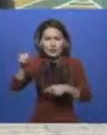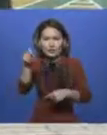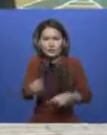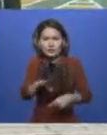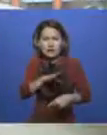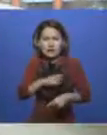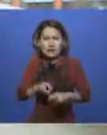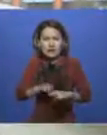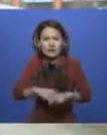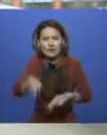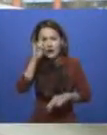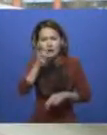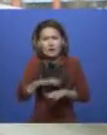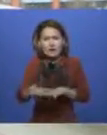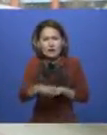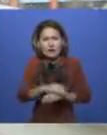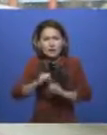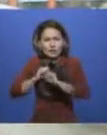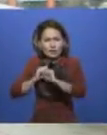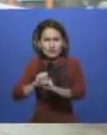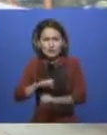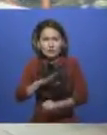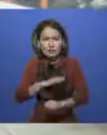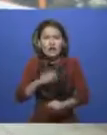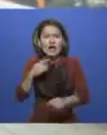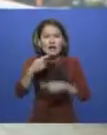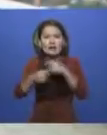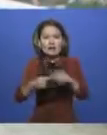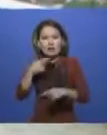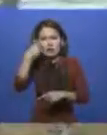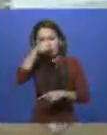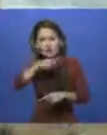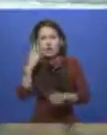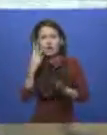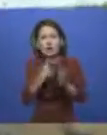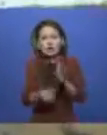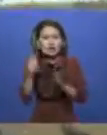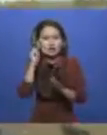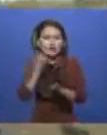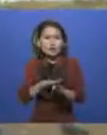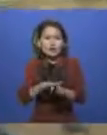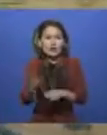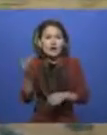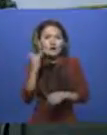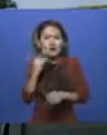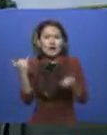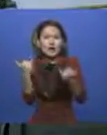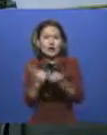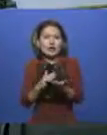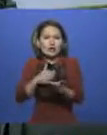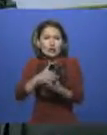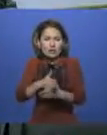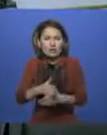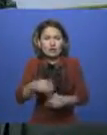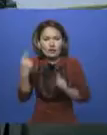кезеңде елдің еңсе тіктеуіне үлесін қосты. Келер жылы 90-ға толатын қария әлі тың, қонақтарын әркез құшақ жая қарсы алатын әдетінен